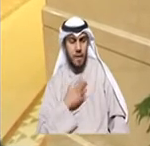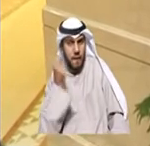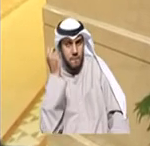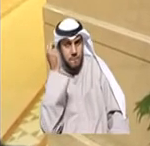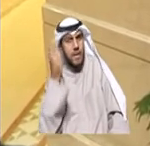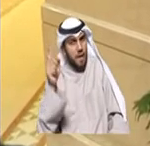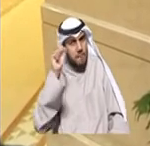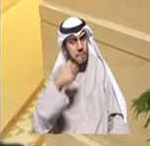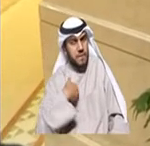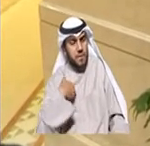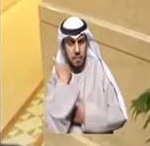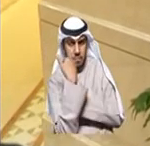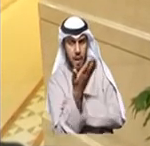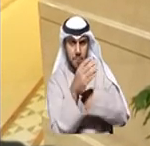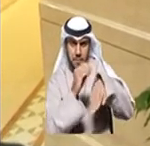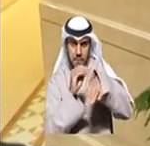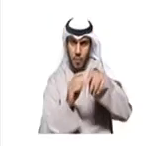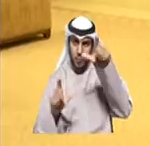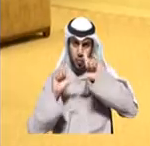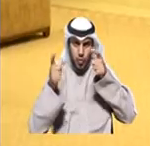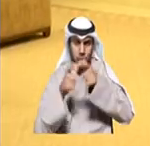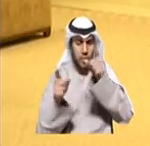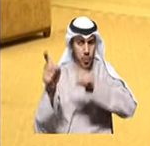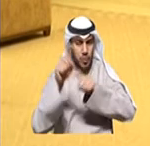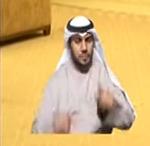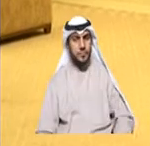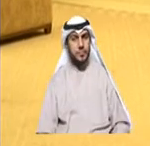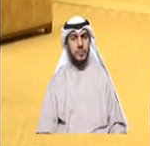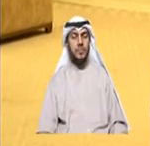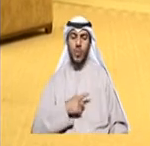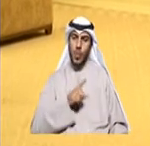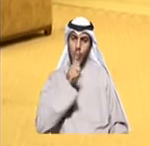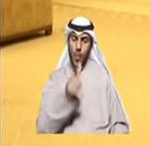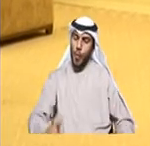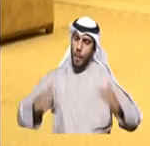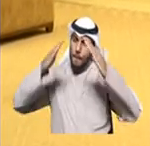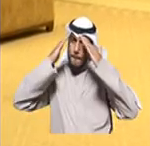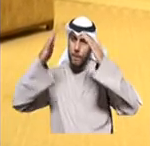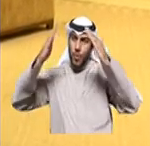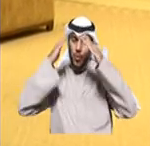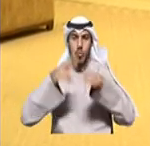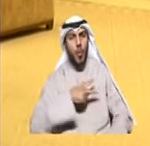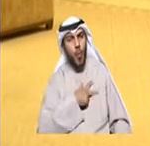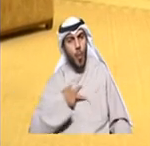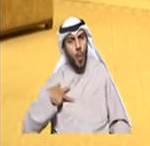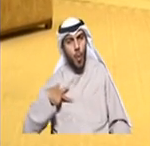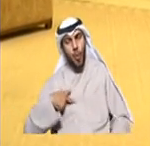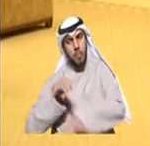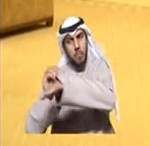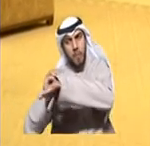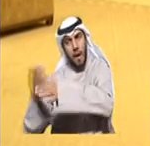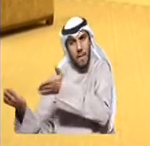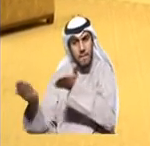المبادرة جدا يعني إيجابية. أحب أشكر الأخوة في الحكومة على هذه الدعوة، وهذه بادرة